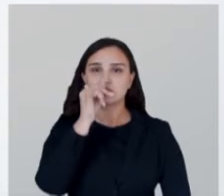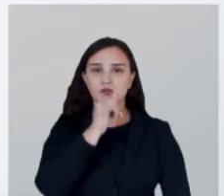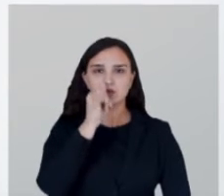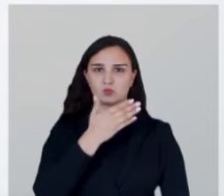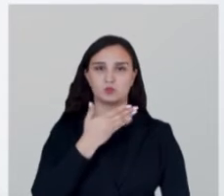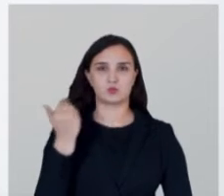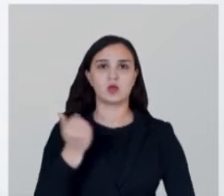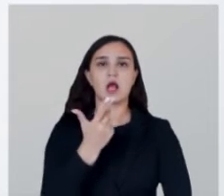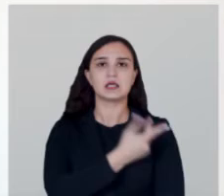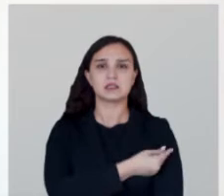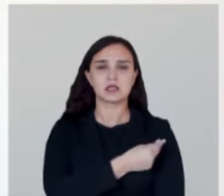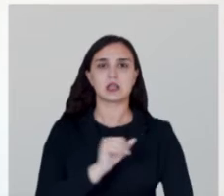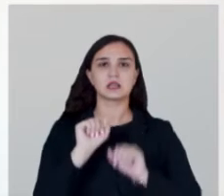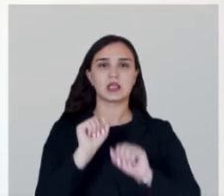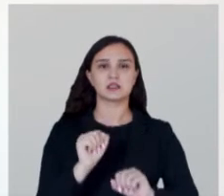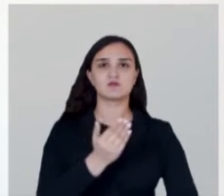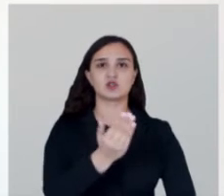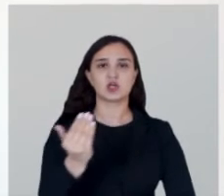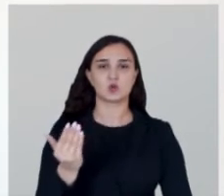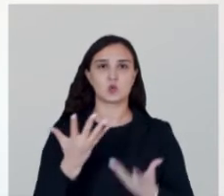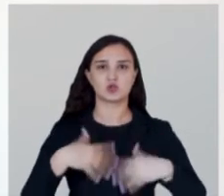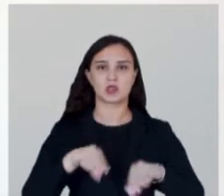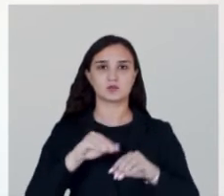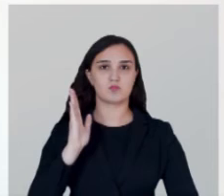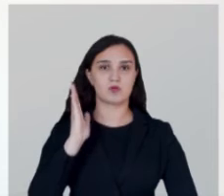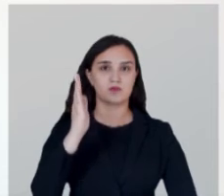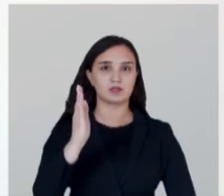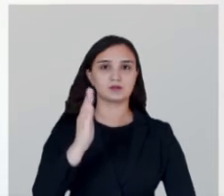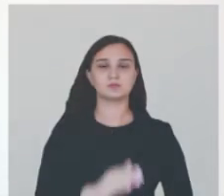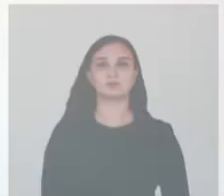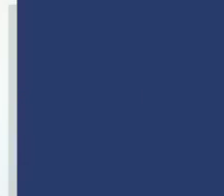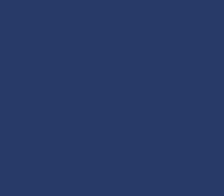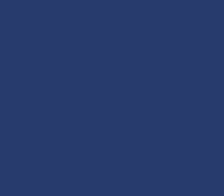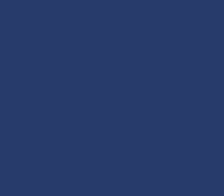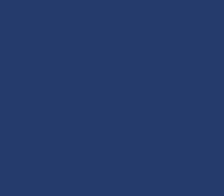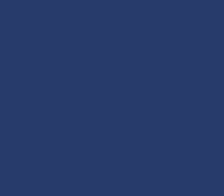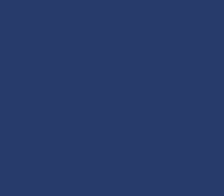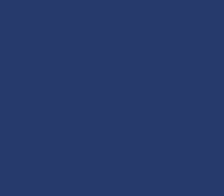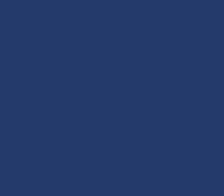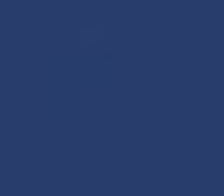Պահպանեք ձեր և ձեր ընտանիքի ապագան։